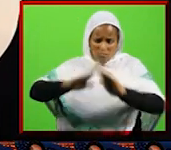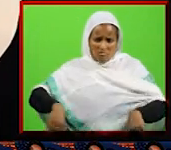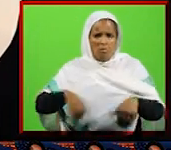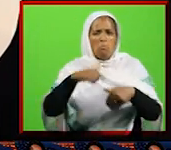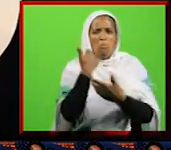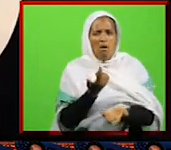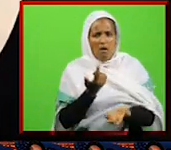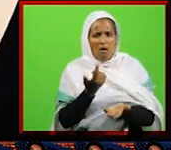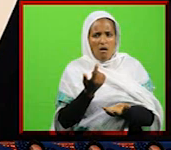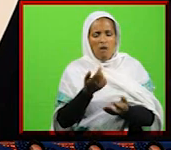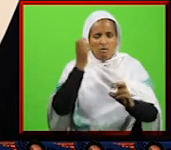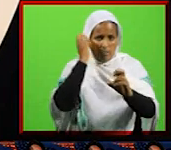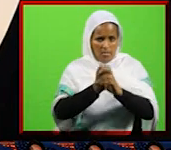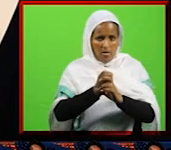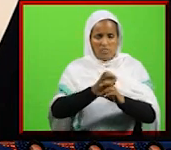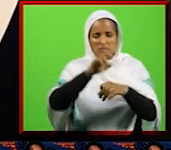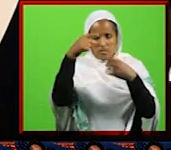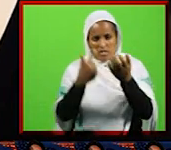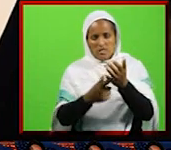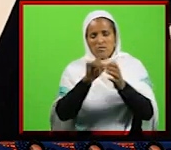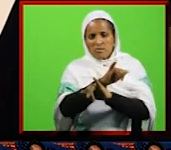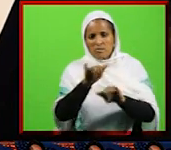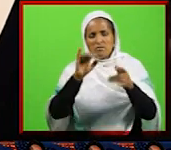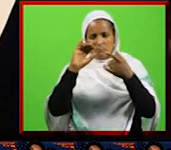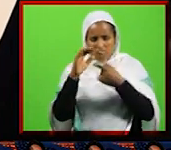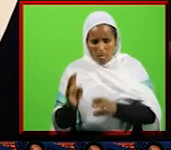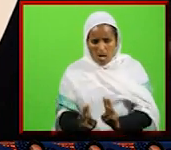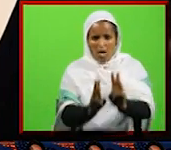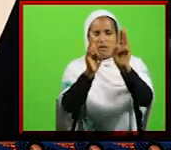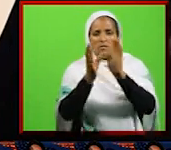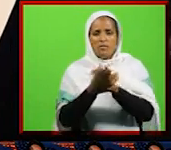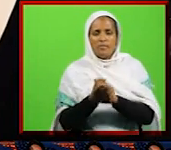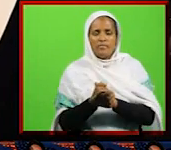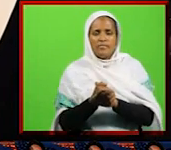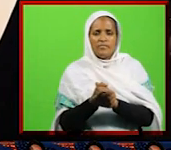መናድ ማለት እስከሆነ ድረስ በዚህ መንገድ